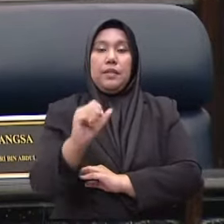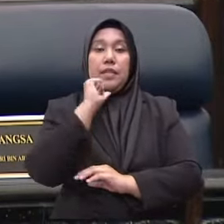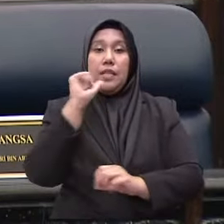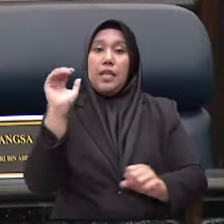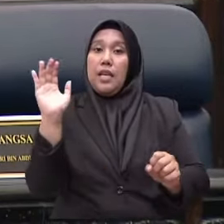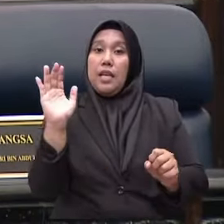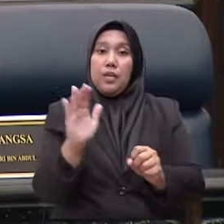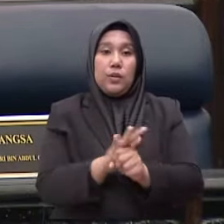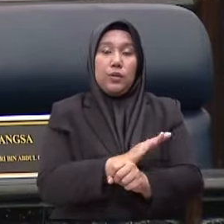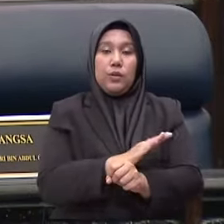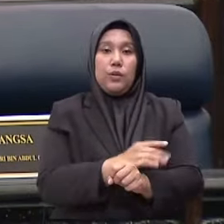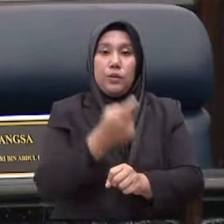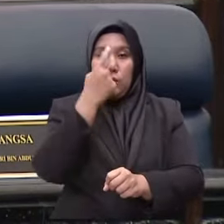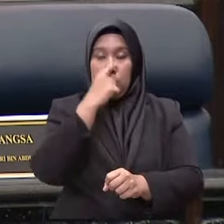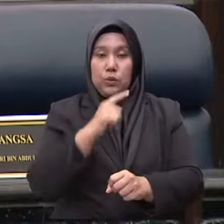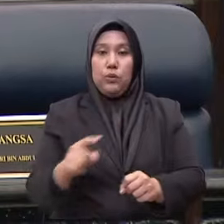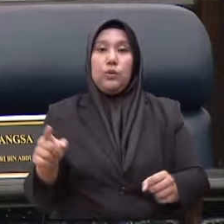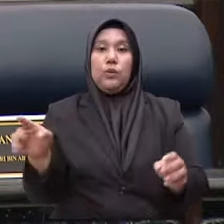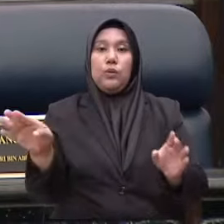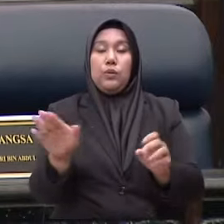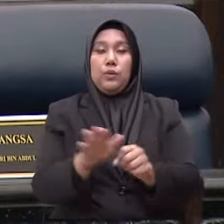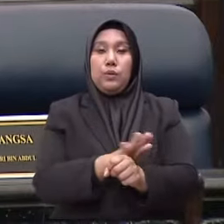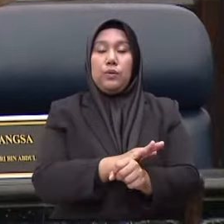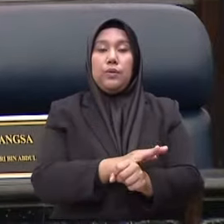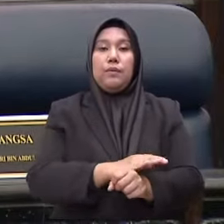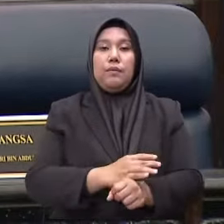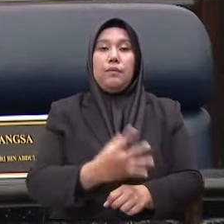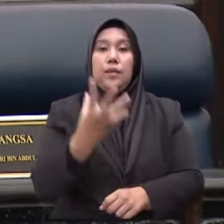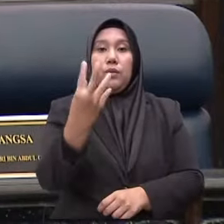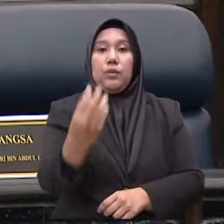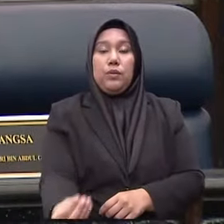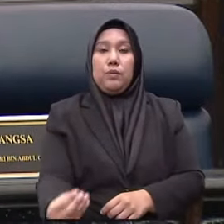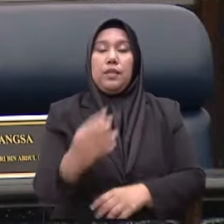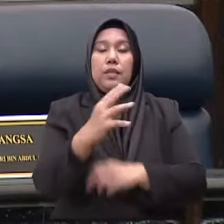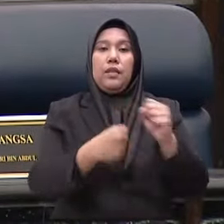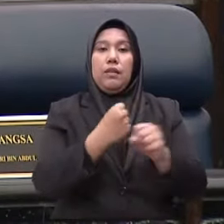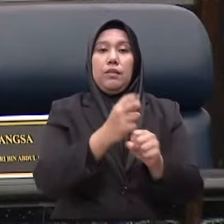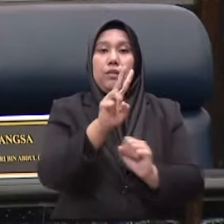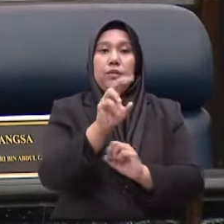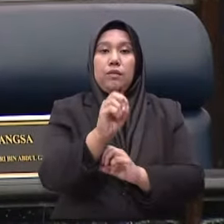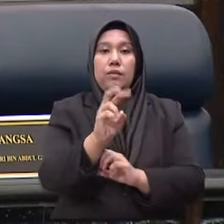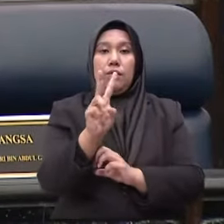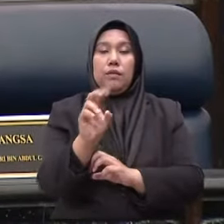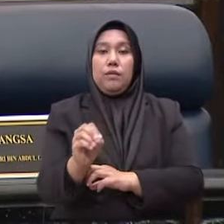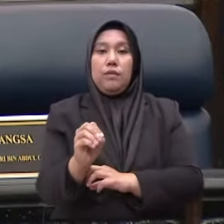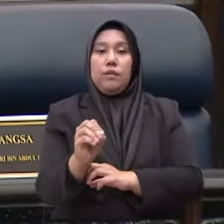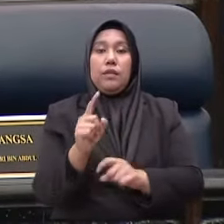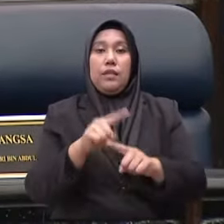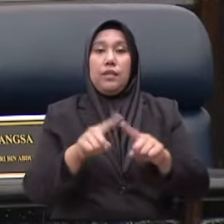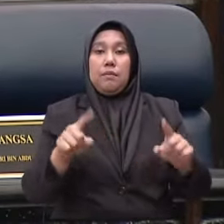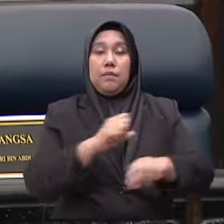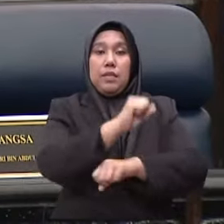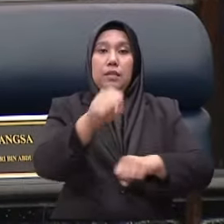penguncupan yang berlaku pada tahun 2020 tetapi negara Singapura berkembang